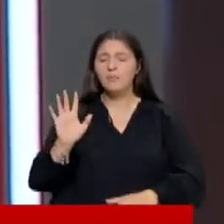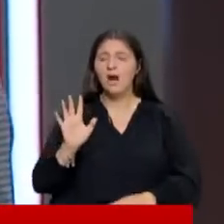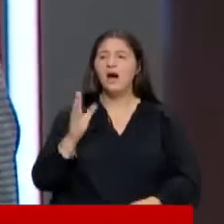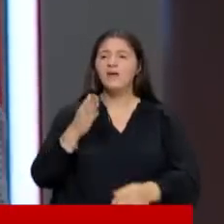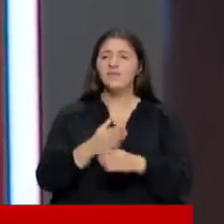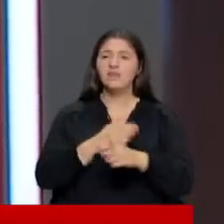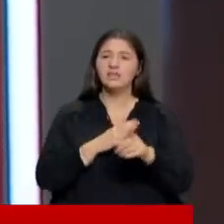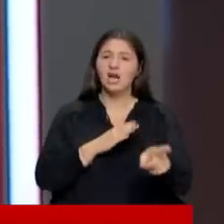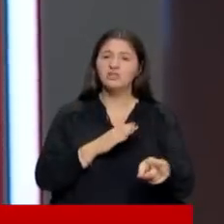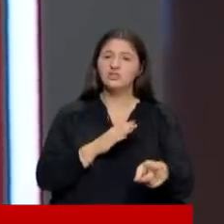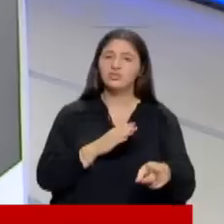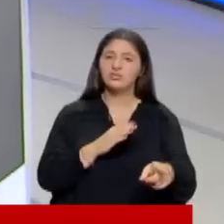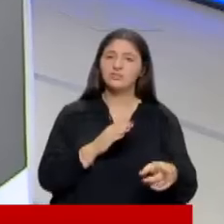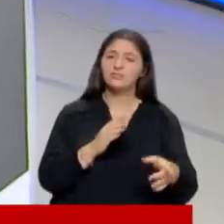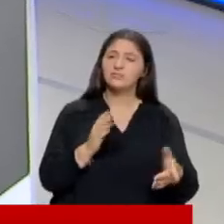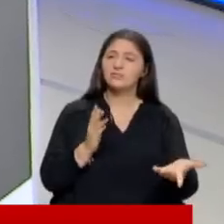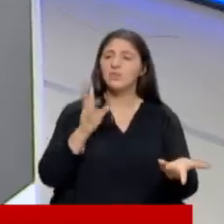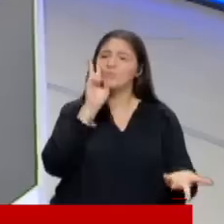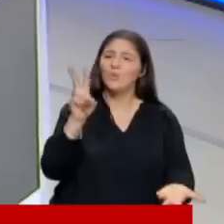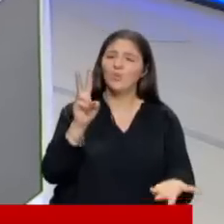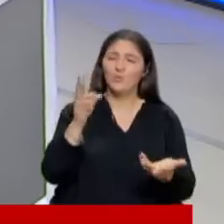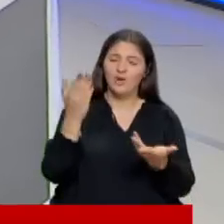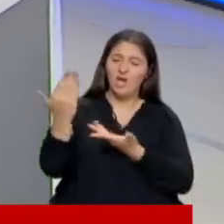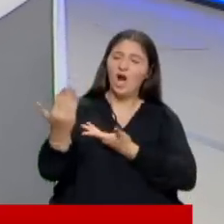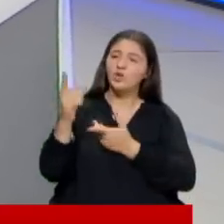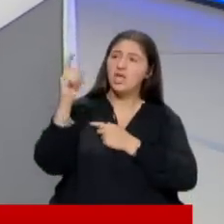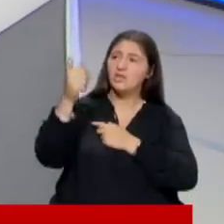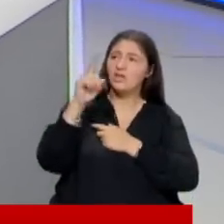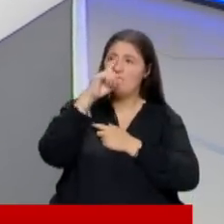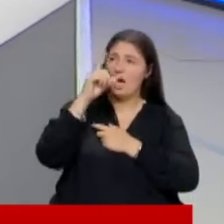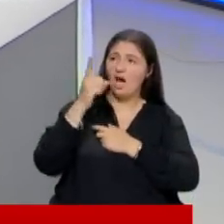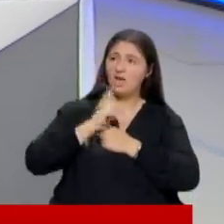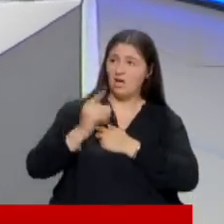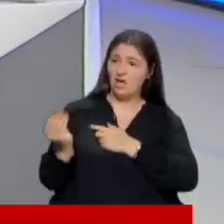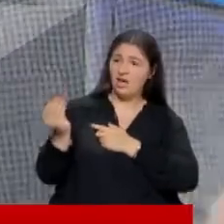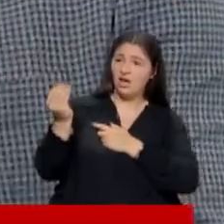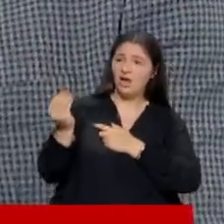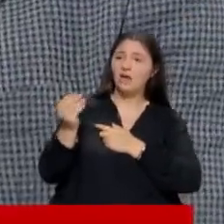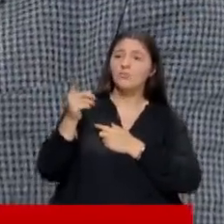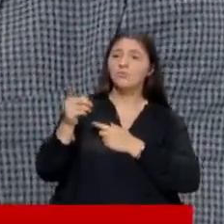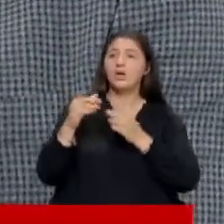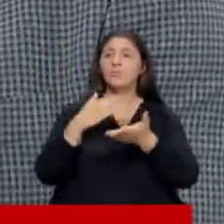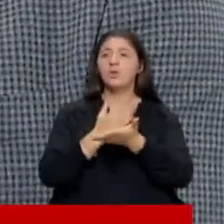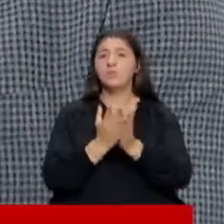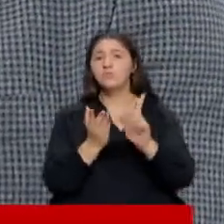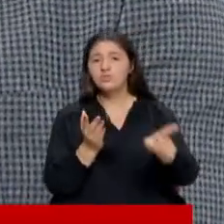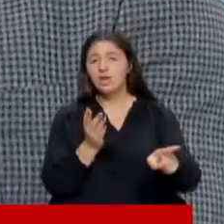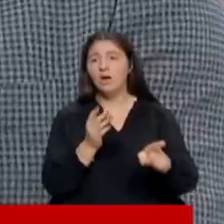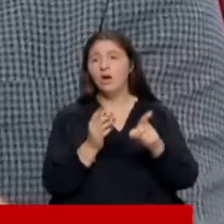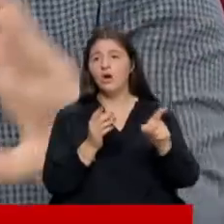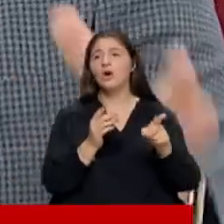vatandaş görür karşılarındaki iktidar tek adayla çıkmışsa Bunlar bölünmüşse